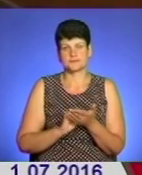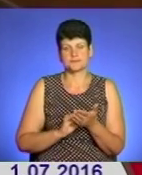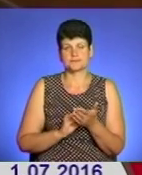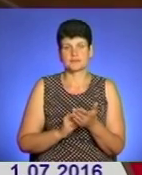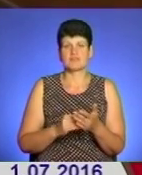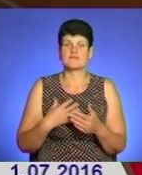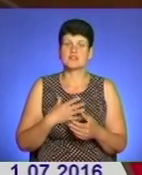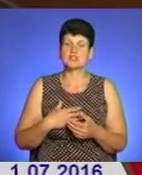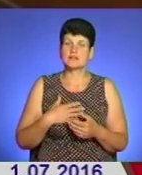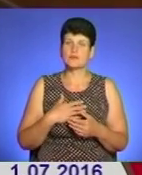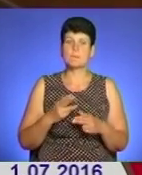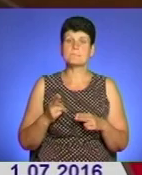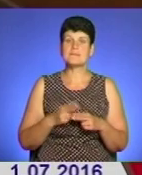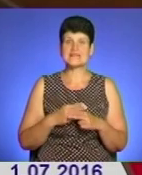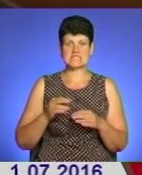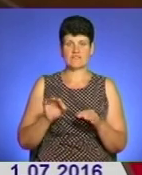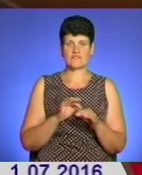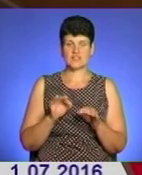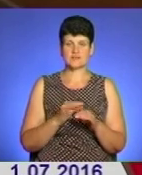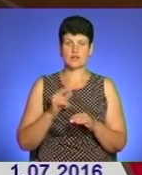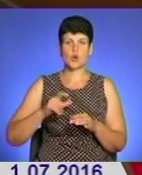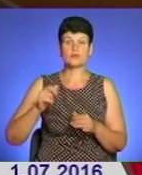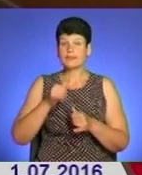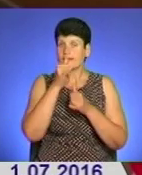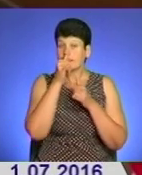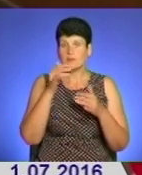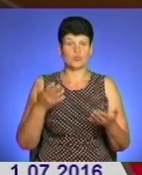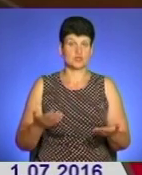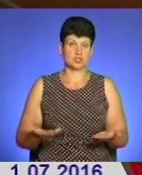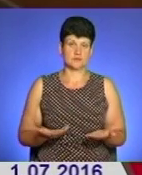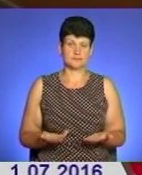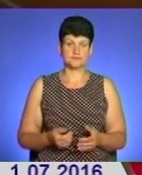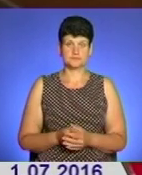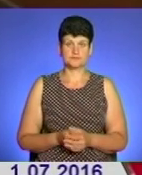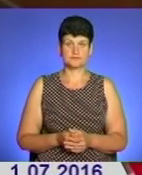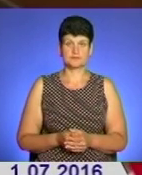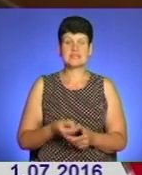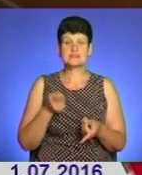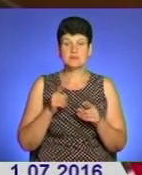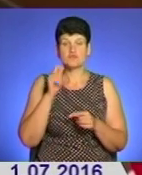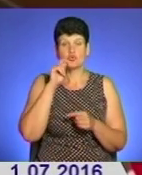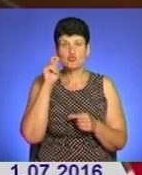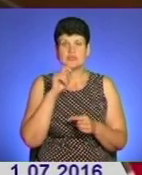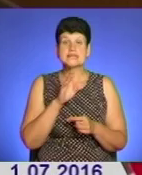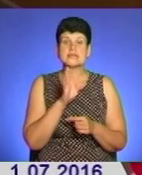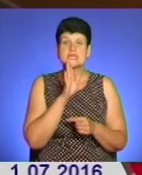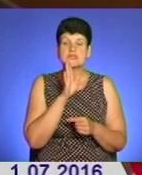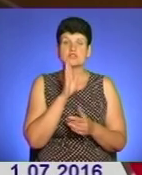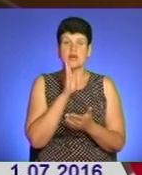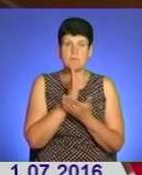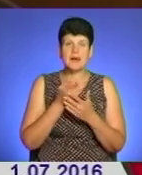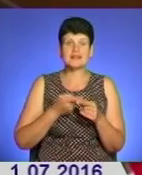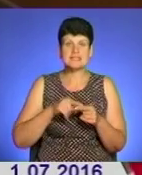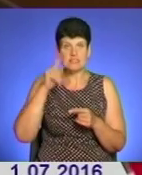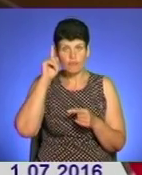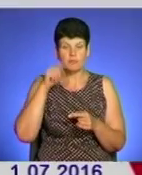що без вишивки людина не годна прожити. Справжня українська дівчинка має це вміти